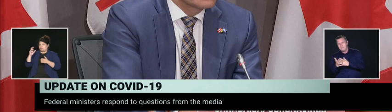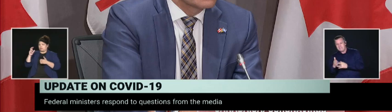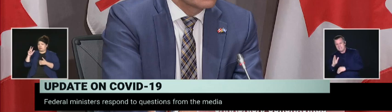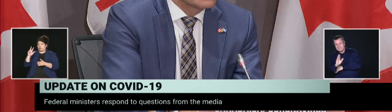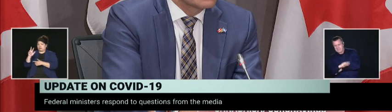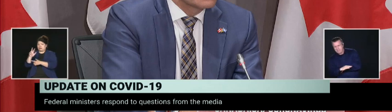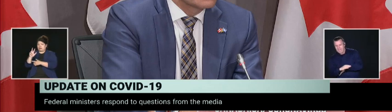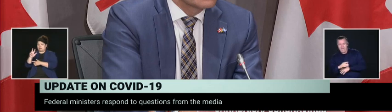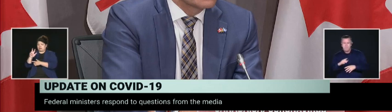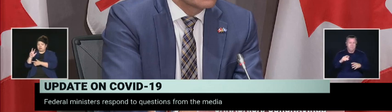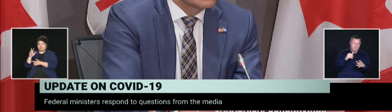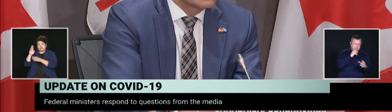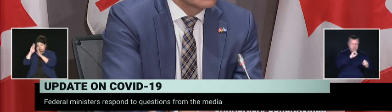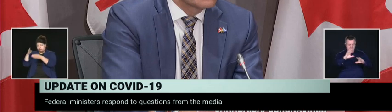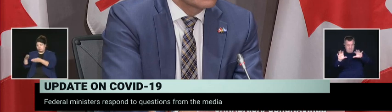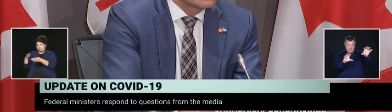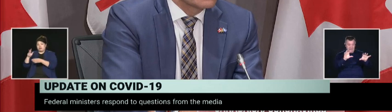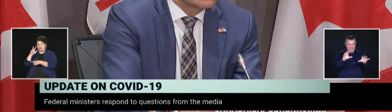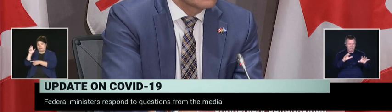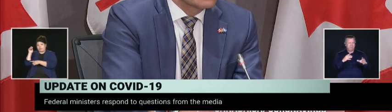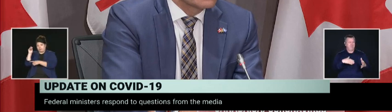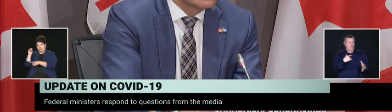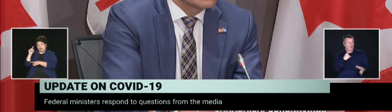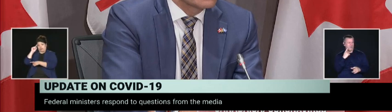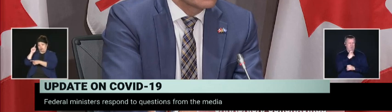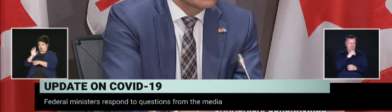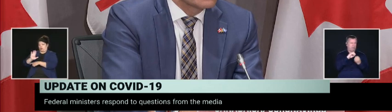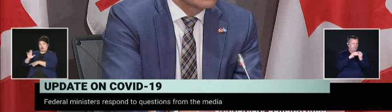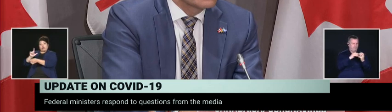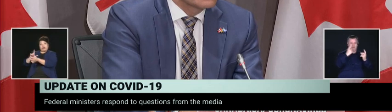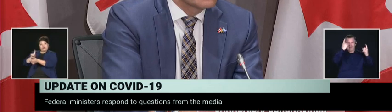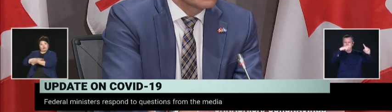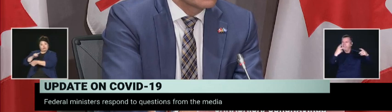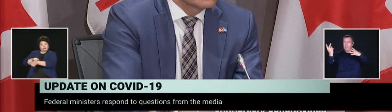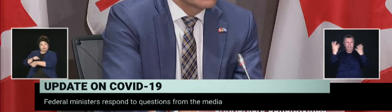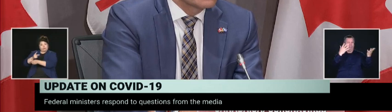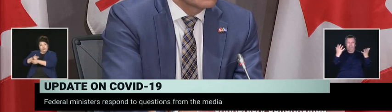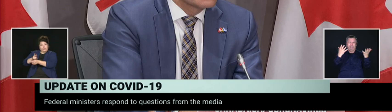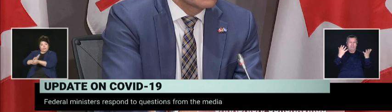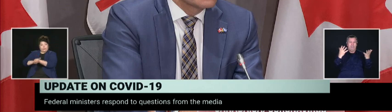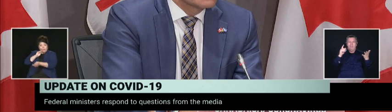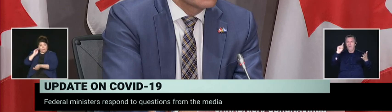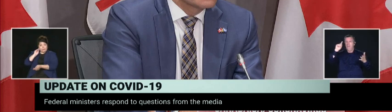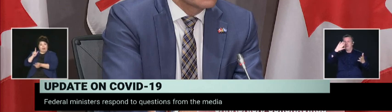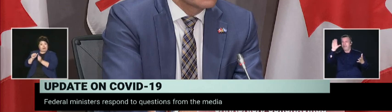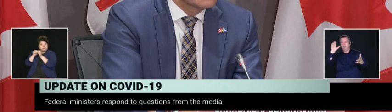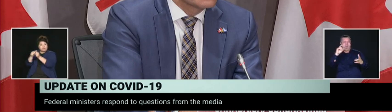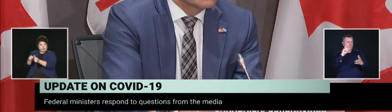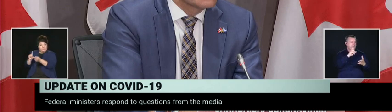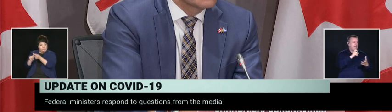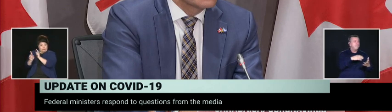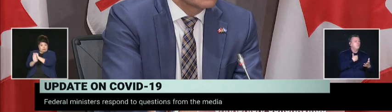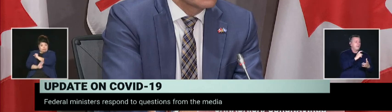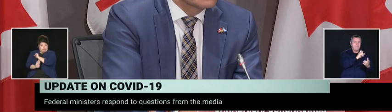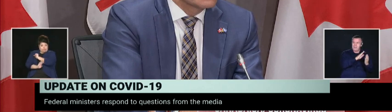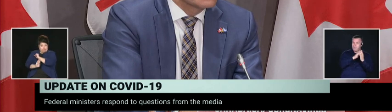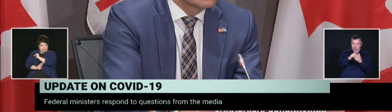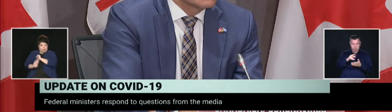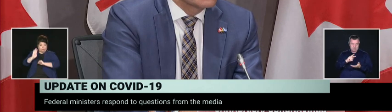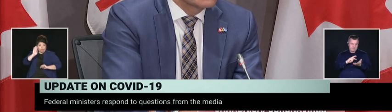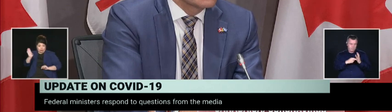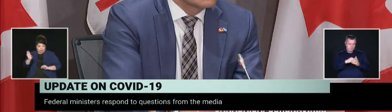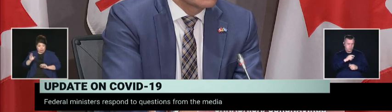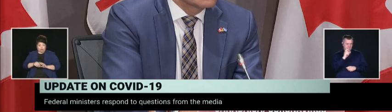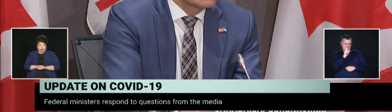c'est si compliqué vous entendre et répondre positivement à la demande de Québec. Est-ce que c'est Québec est déraisonnable ou est-ce que vous ne voulez pas vous